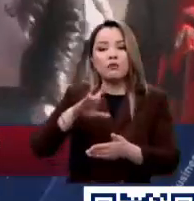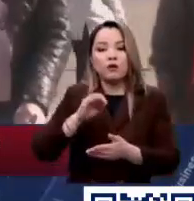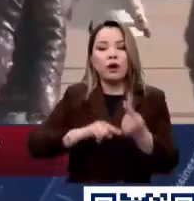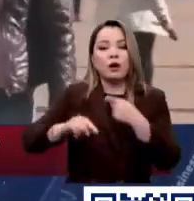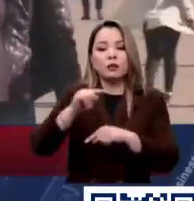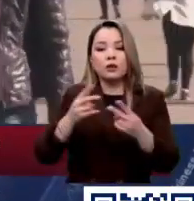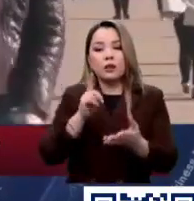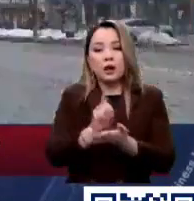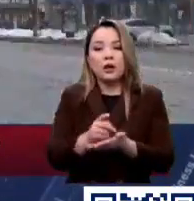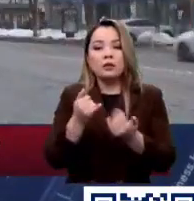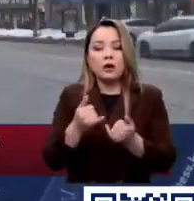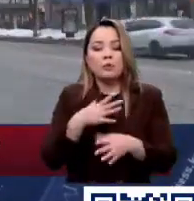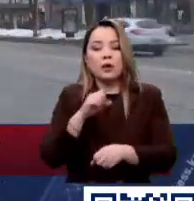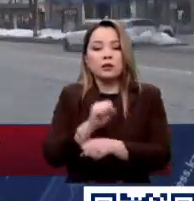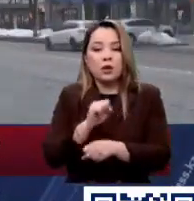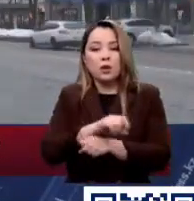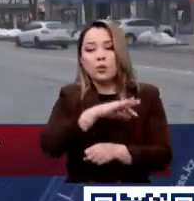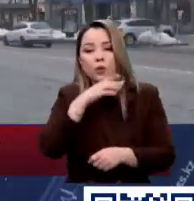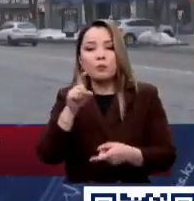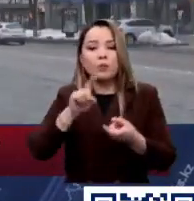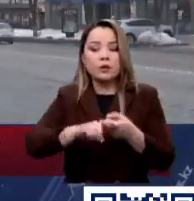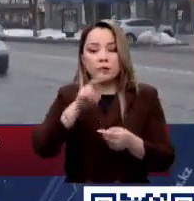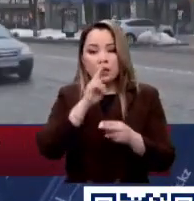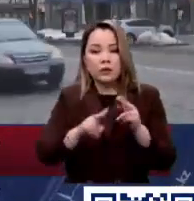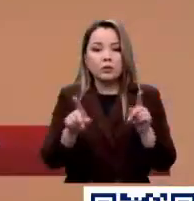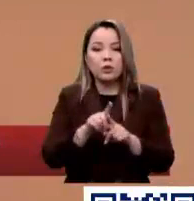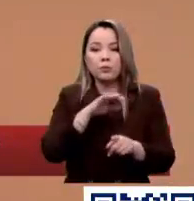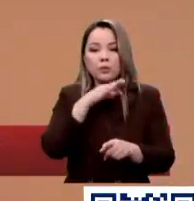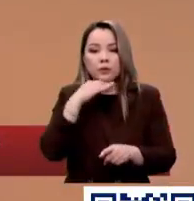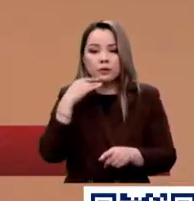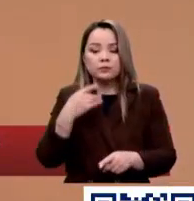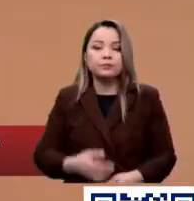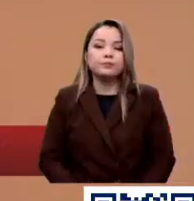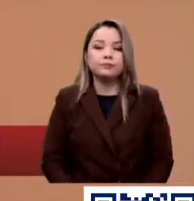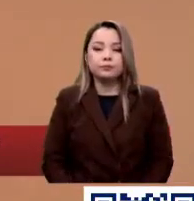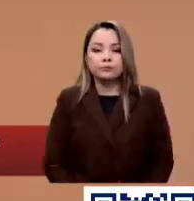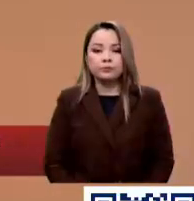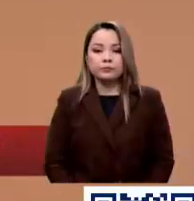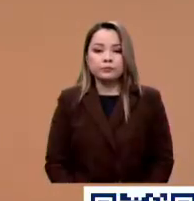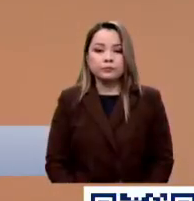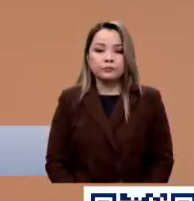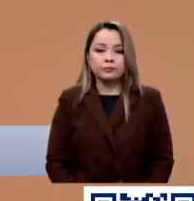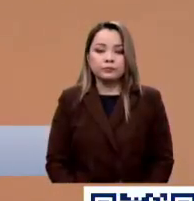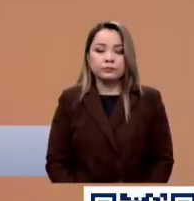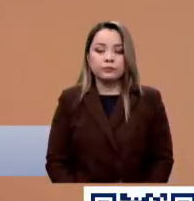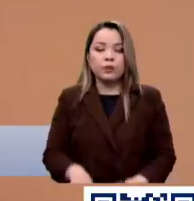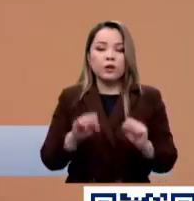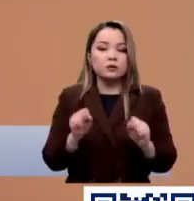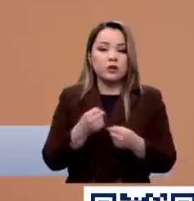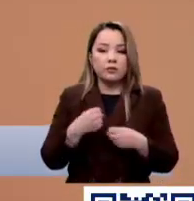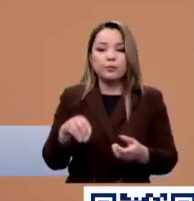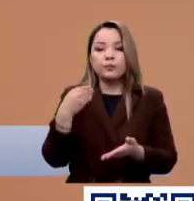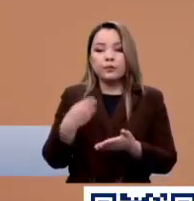керек. Бірақ жолда кептеліс көп, әрі байланыс үзіліп кете береді екен. Киеве невозможно купить ЖД билеты. Қазір